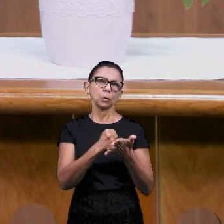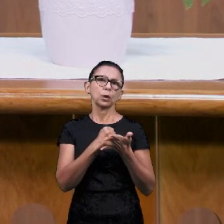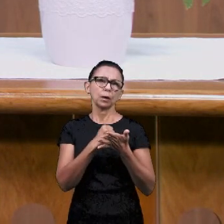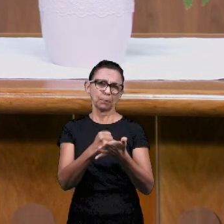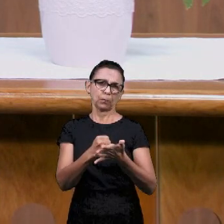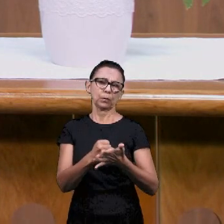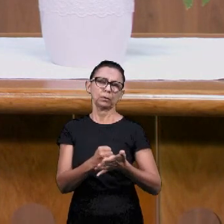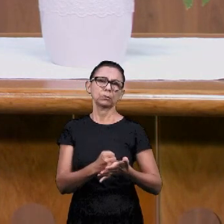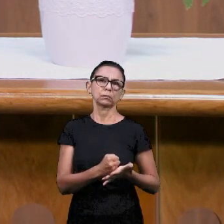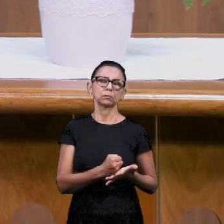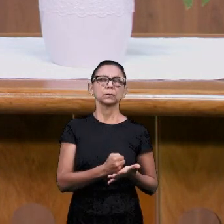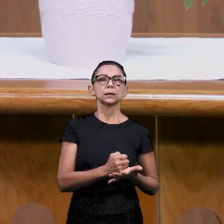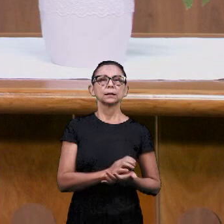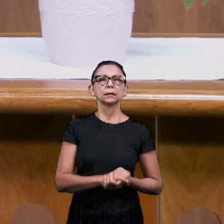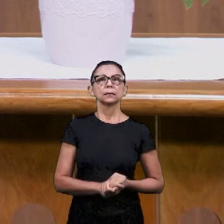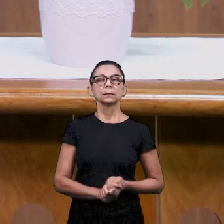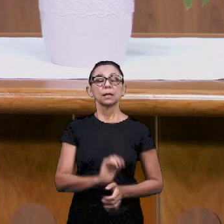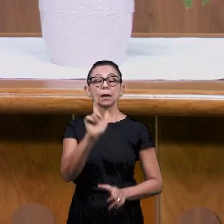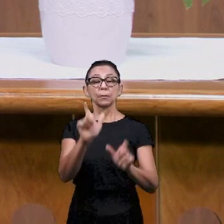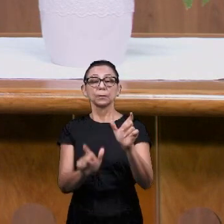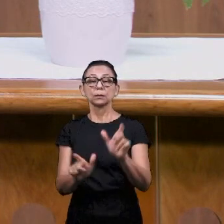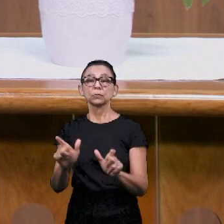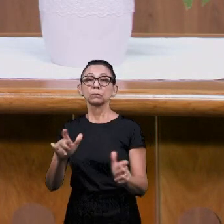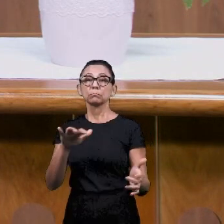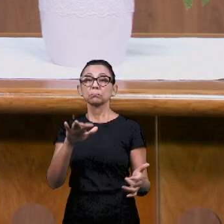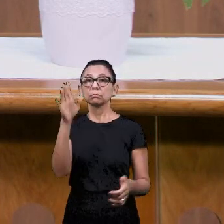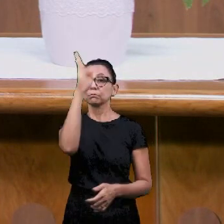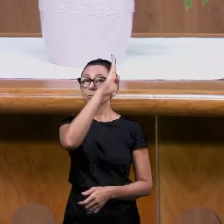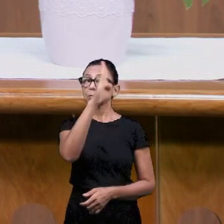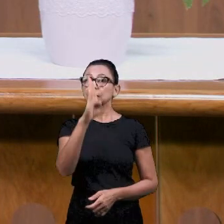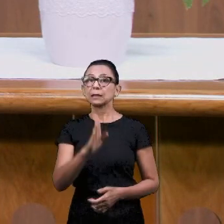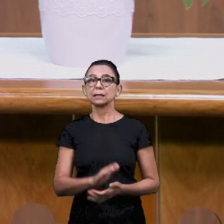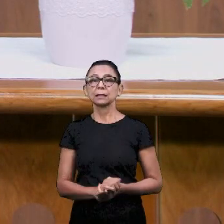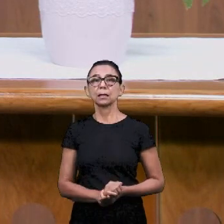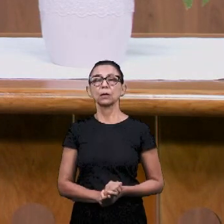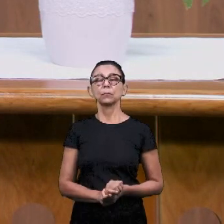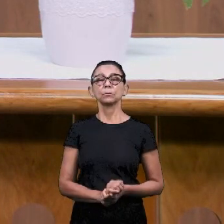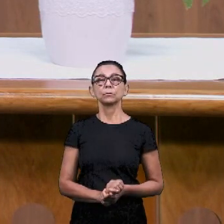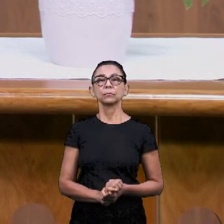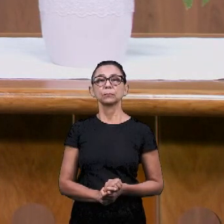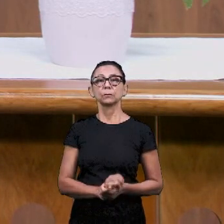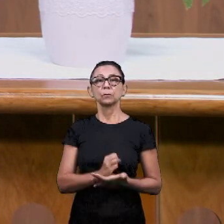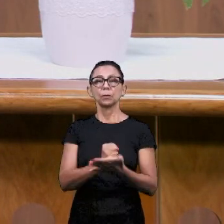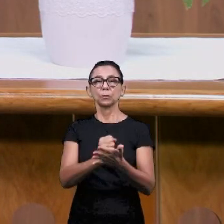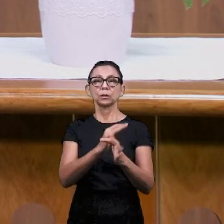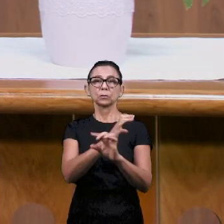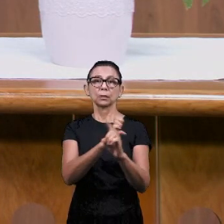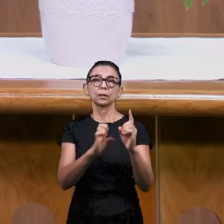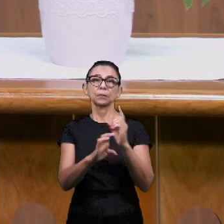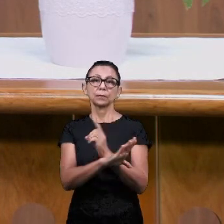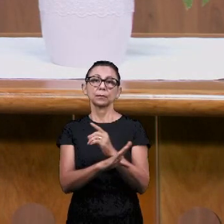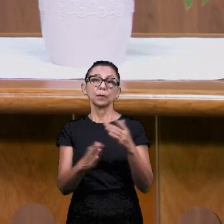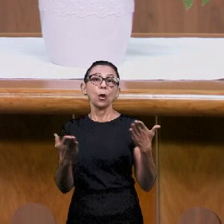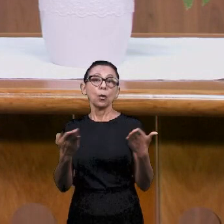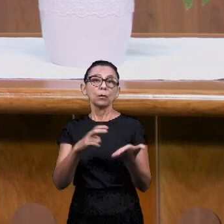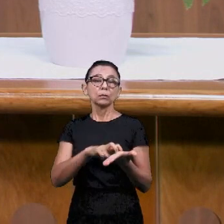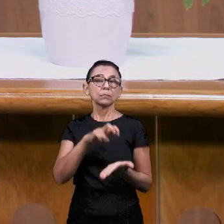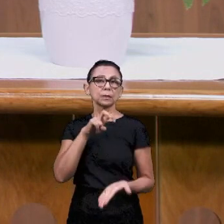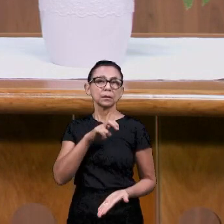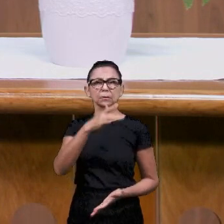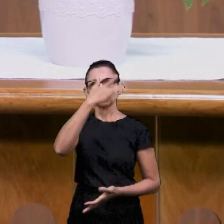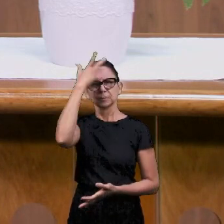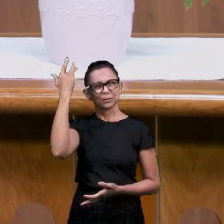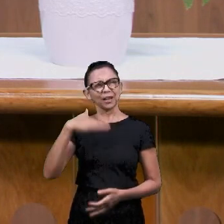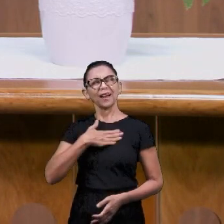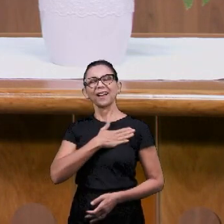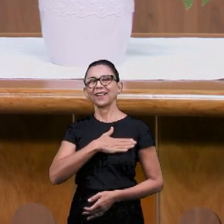contributions des frères et sœurs de divers endroits du Brésil par rapport à l'école biblique dominicale de ce matin. Donc, les frères et sœurs qui aiment étudier la parole, la